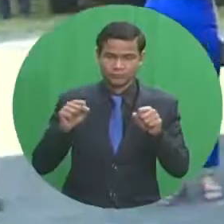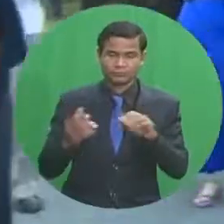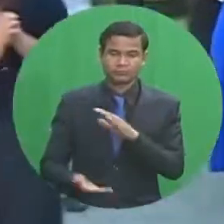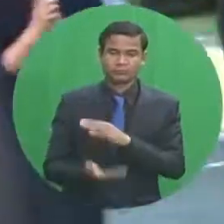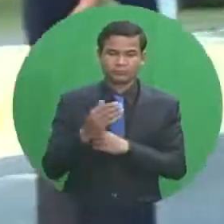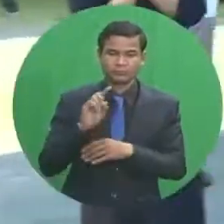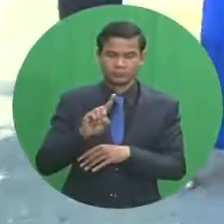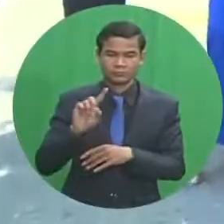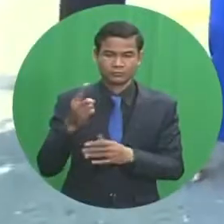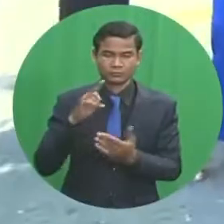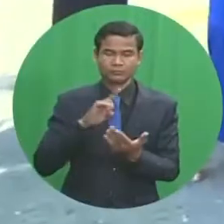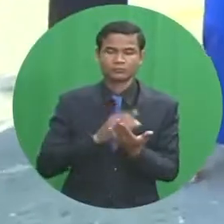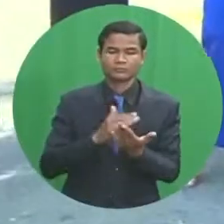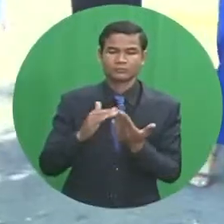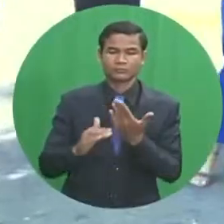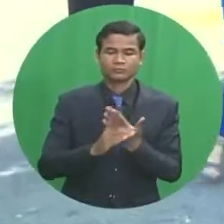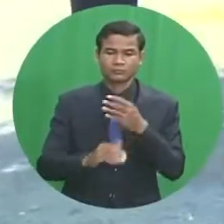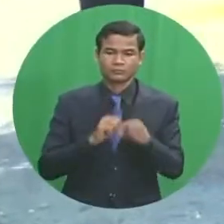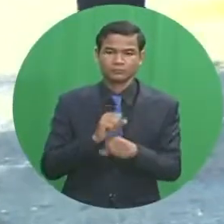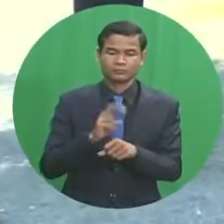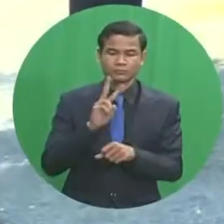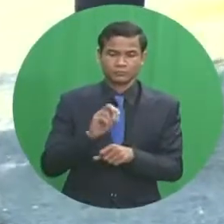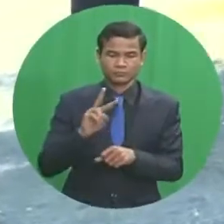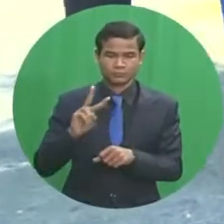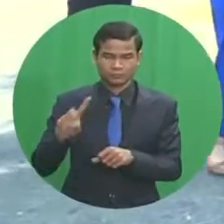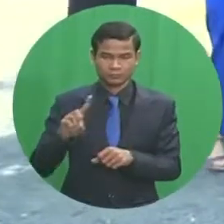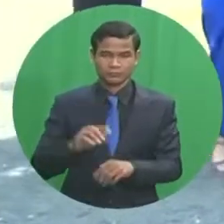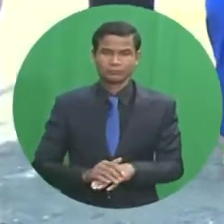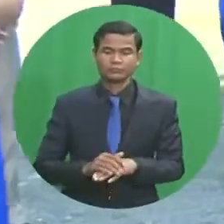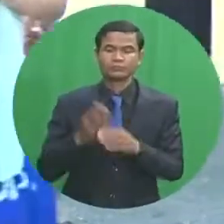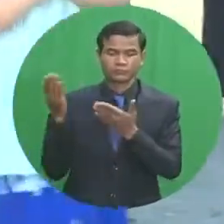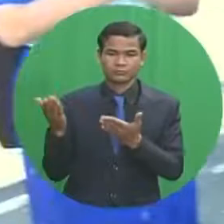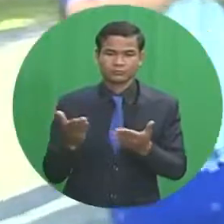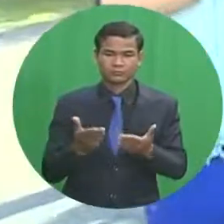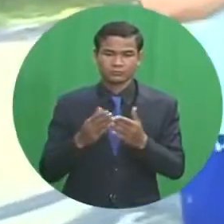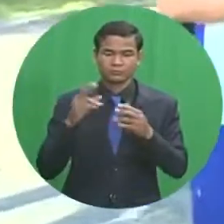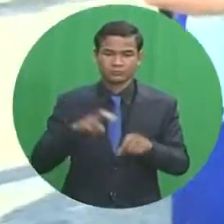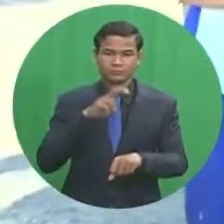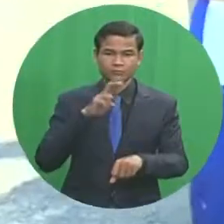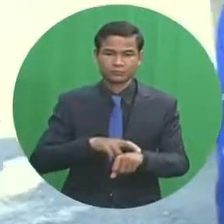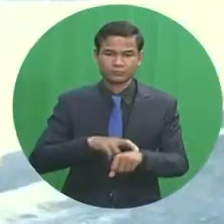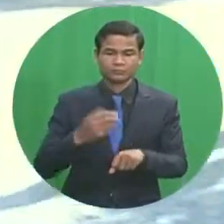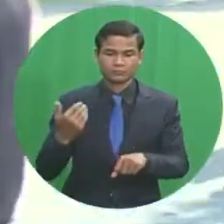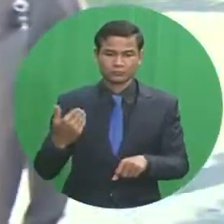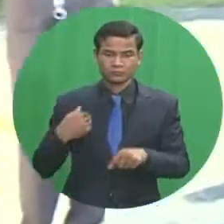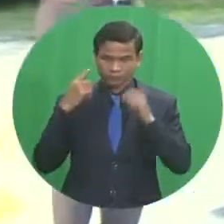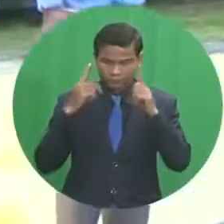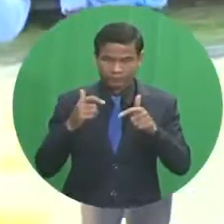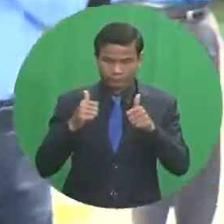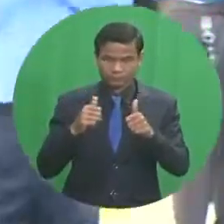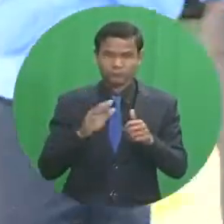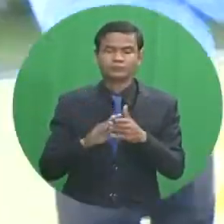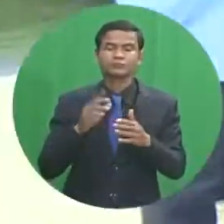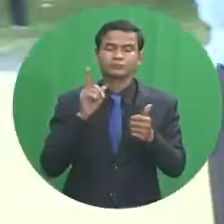កថ្ងៃទី11ខែសីហាឆ្នាំ2021អញ្ជើញចូលរួមក្នុងឱកាសនោះដែរមានអាដាមគួយសុផល